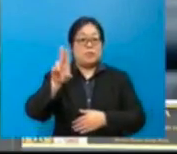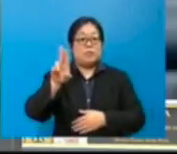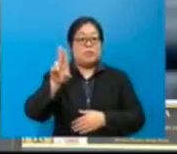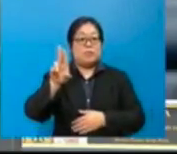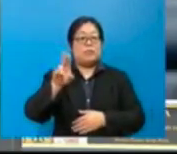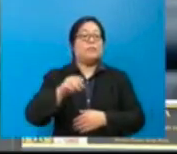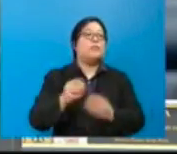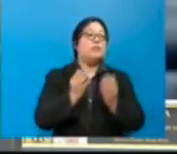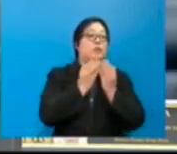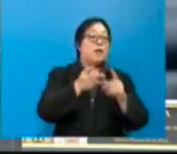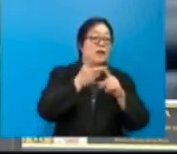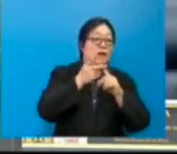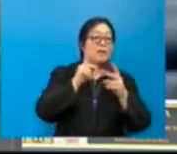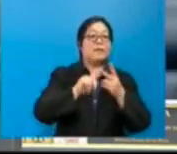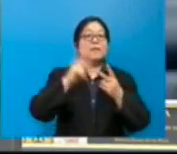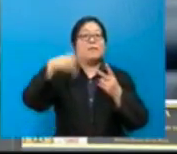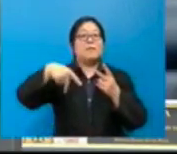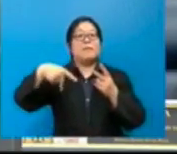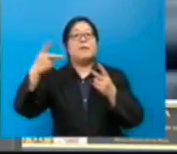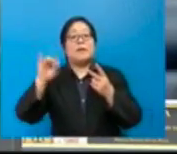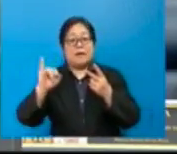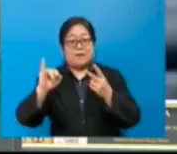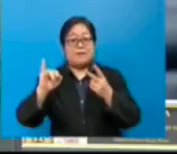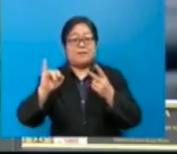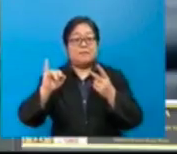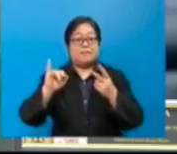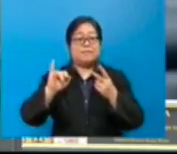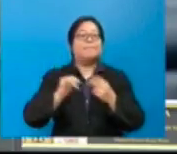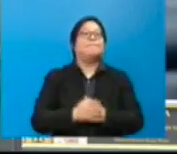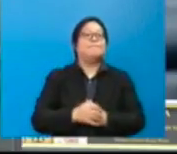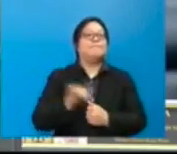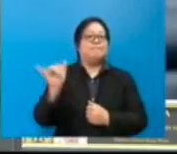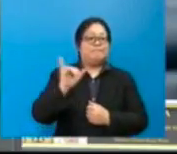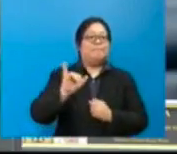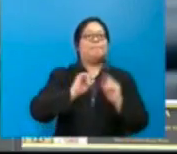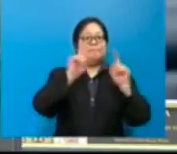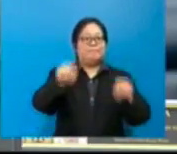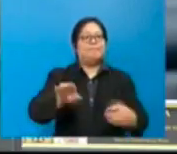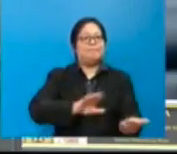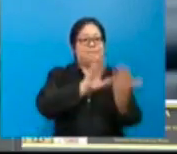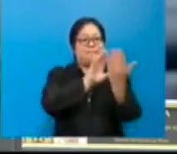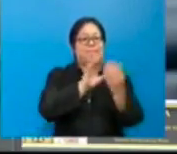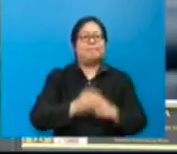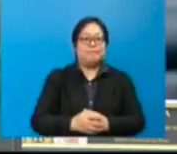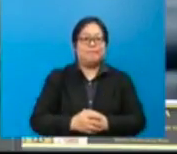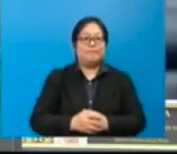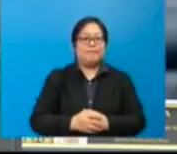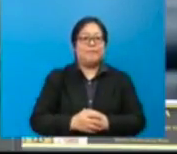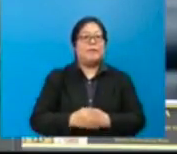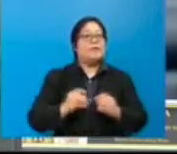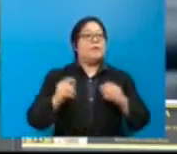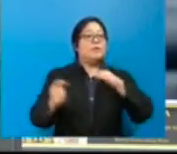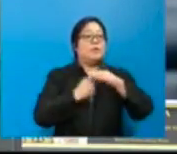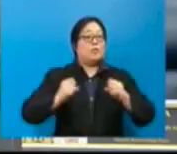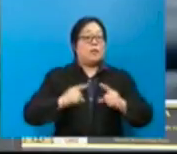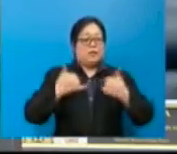khas dan program pendidikan khas integrasi PPKI juga hadir secara bersemuka. Tadika swasta dibenarkan